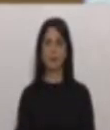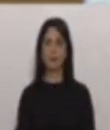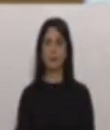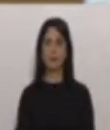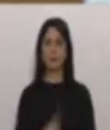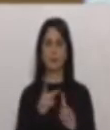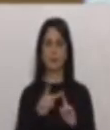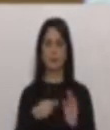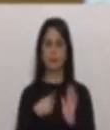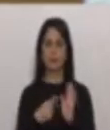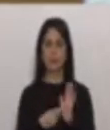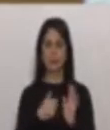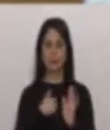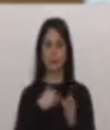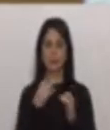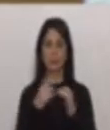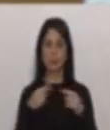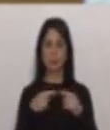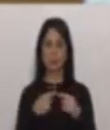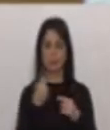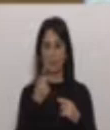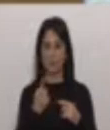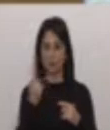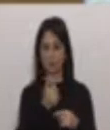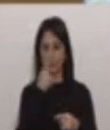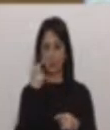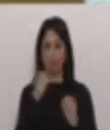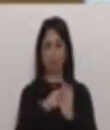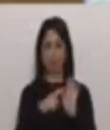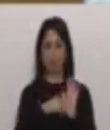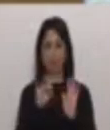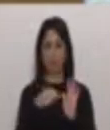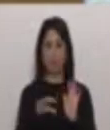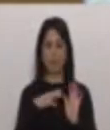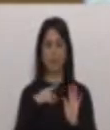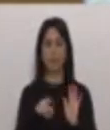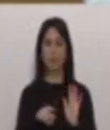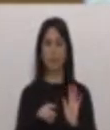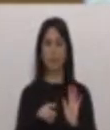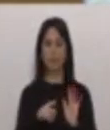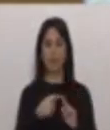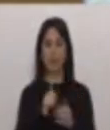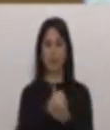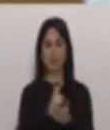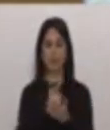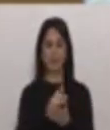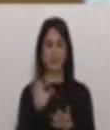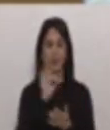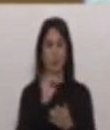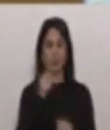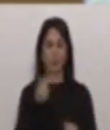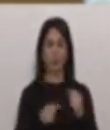მეორე საკითხი, რაზეც მინდა საუბარი, ზუსტად ერთი კვირის წინ, 17 მაისი იყო. ჰომოფობიასთან და ტრანსფობიასთან